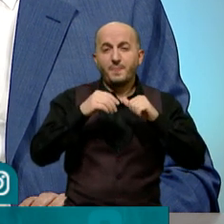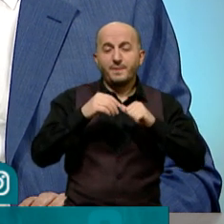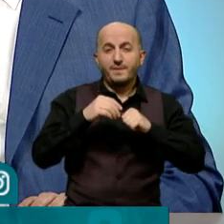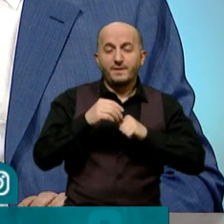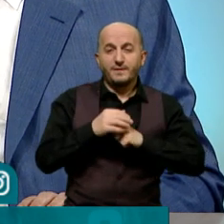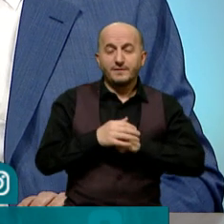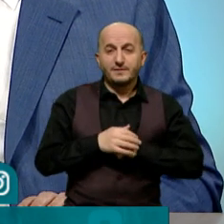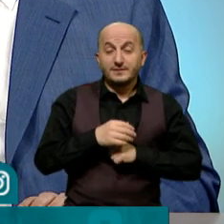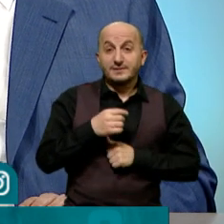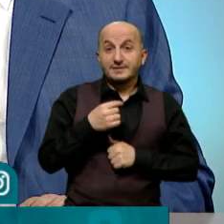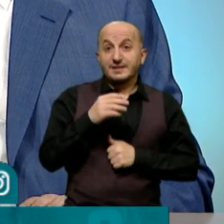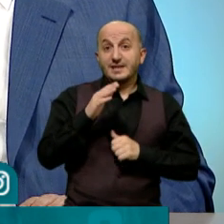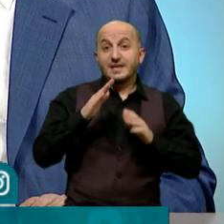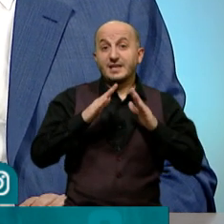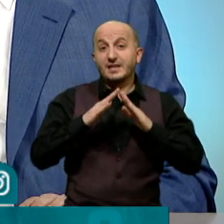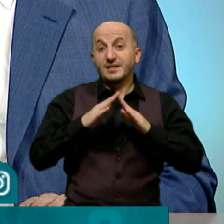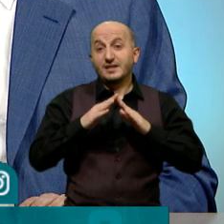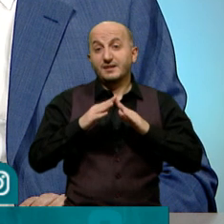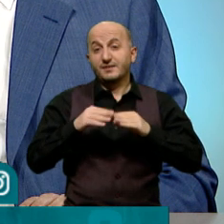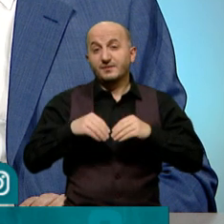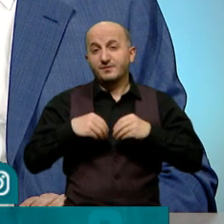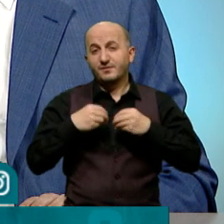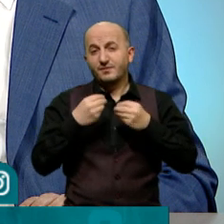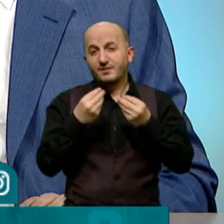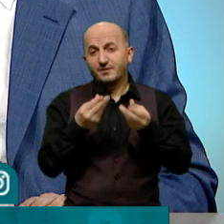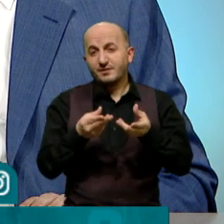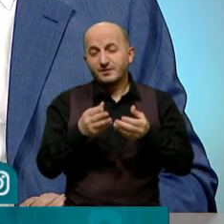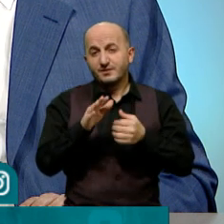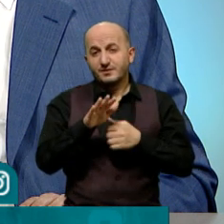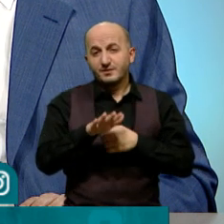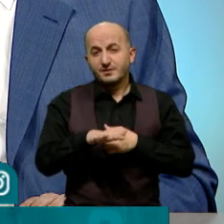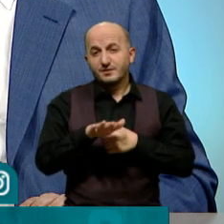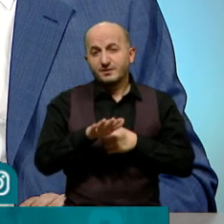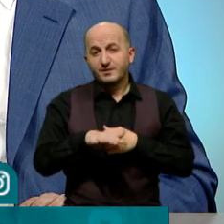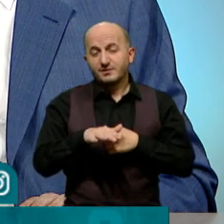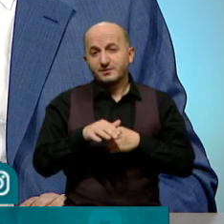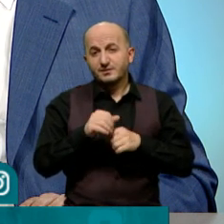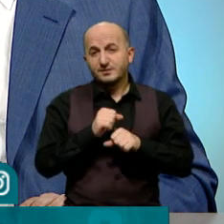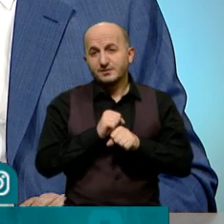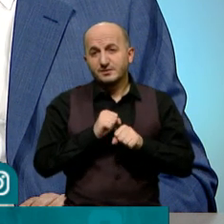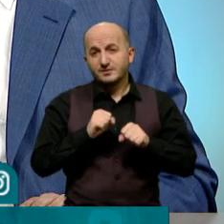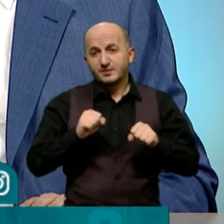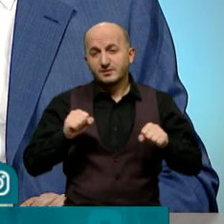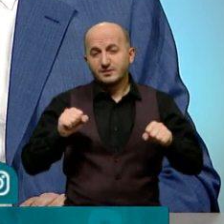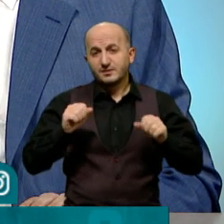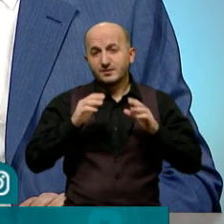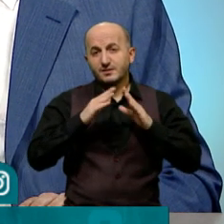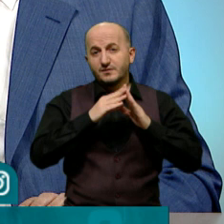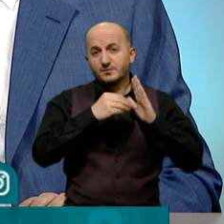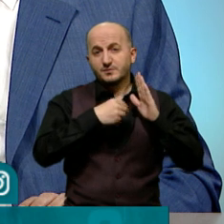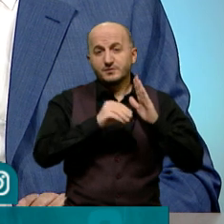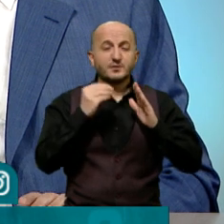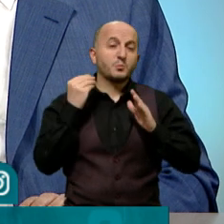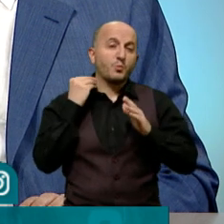iyi davranıyor? Daha mı? Hayır değil abi. O gün için bombladı, zarar etti. Evimi sattım,